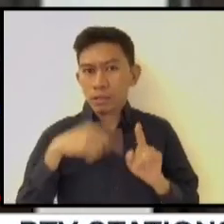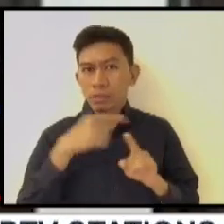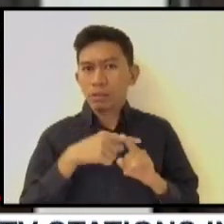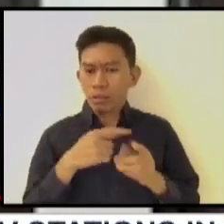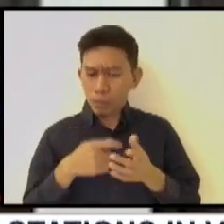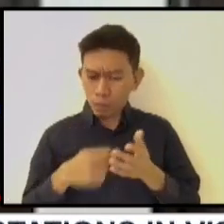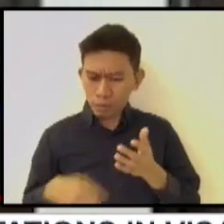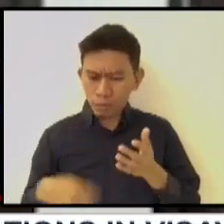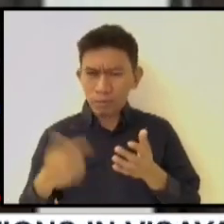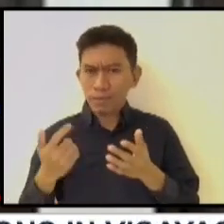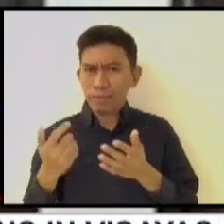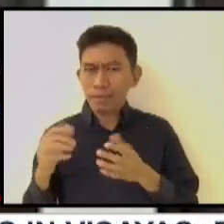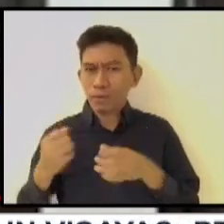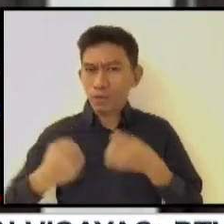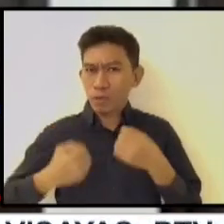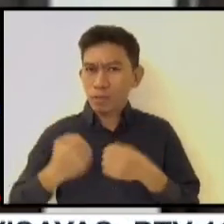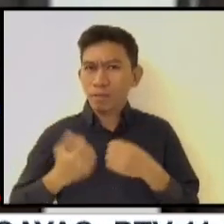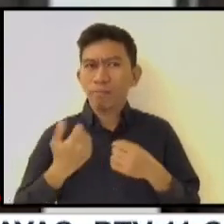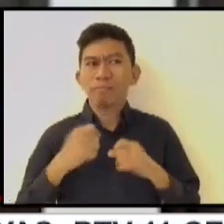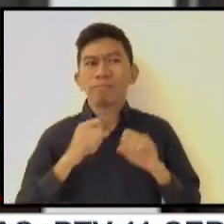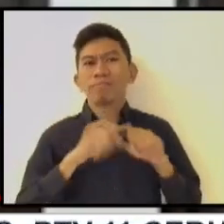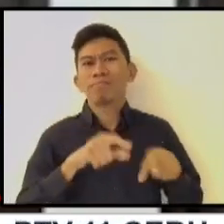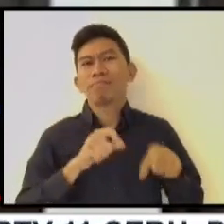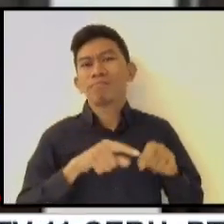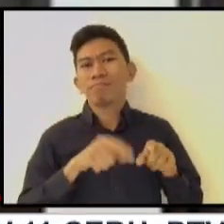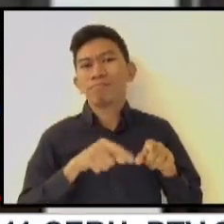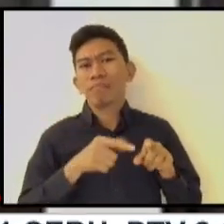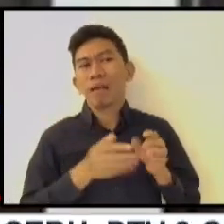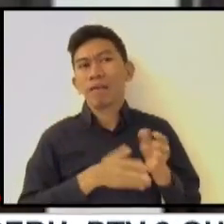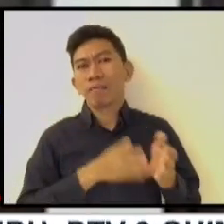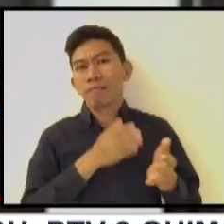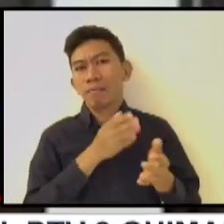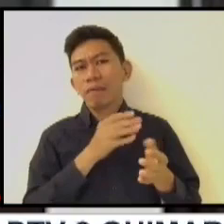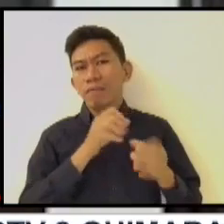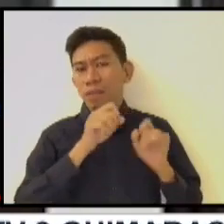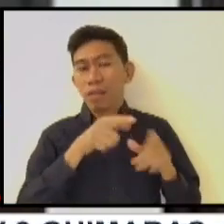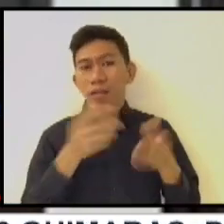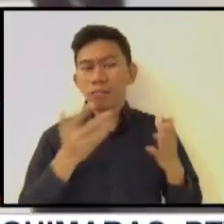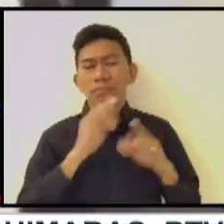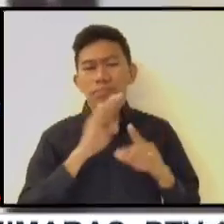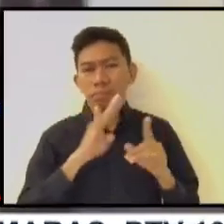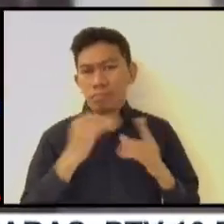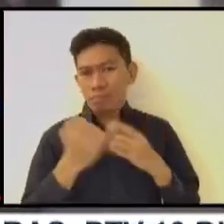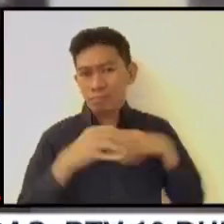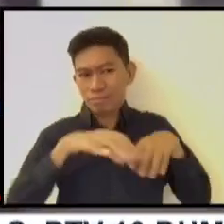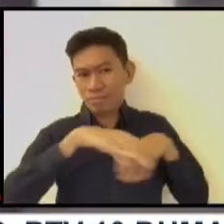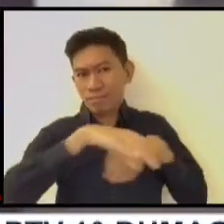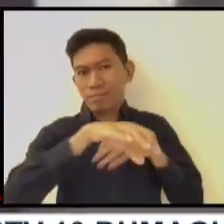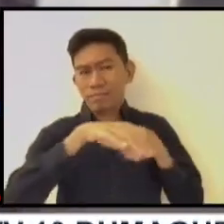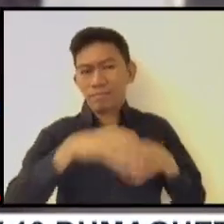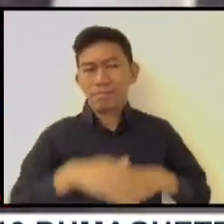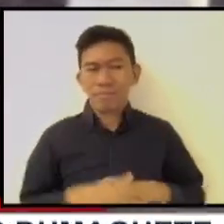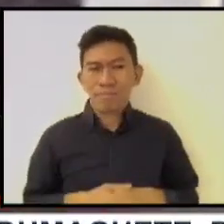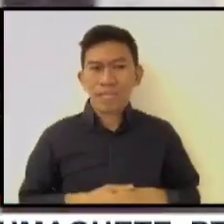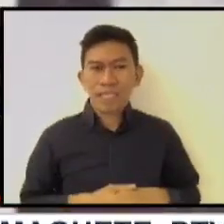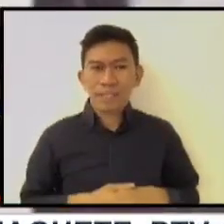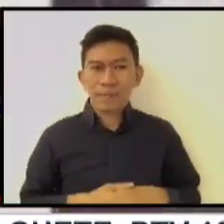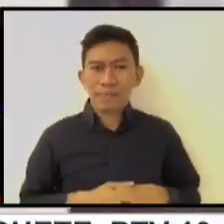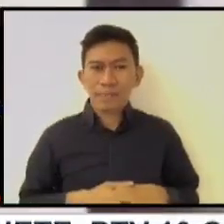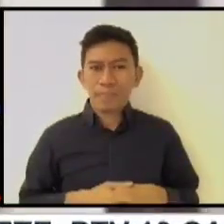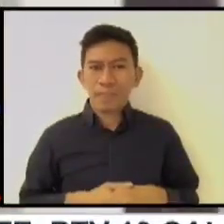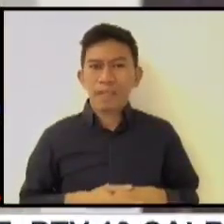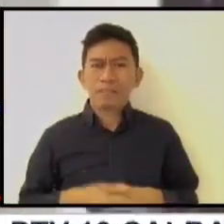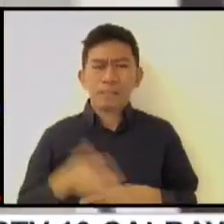sasakyan dun sa karatig barangay kung saan nangyari yung crime. Napag-alamang dati na ring nakulong